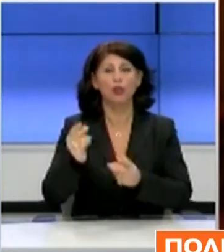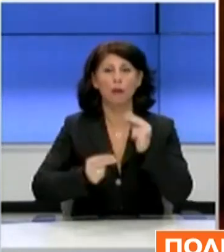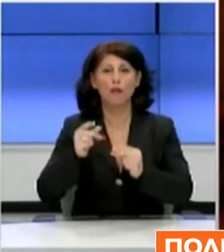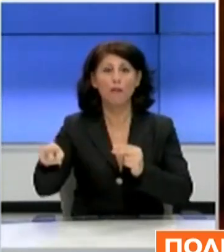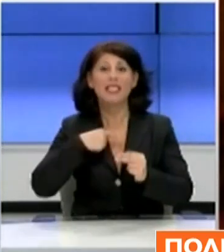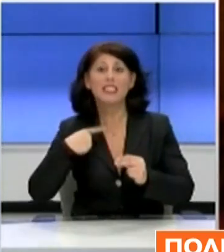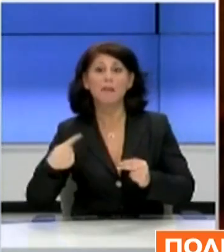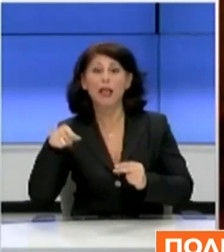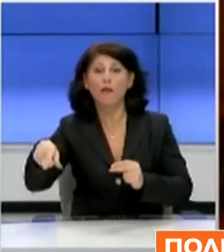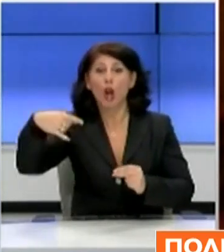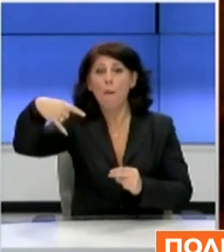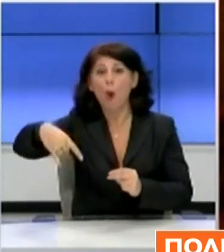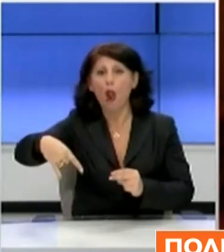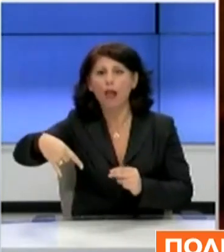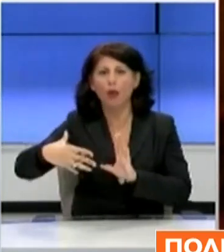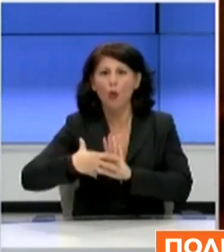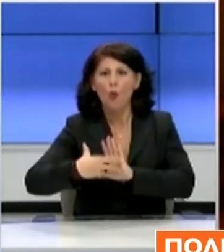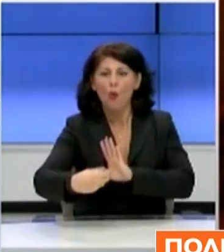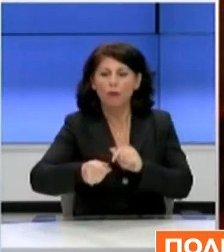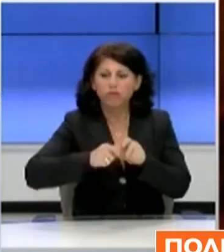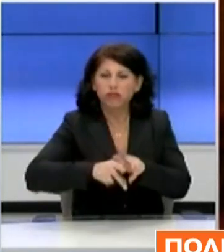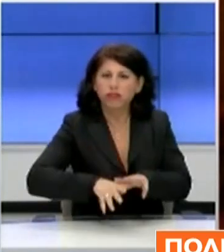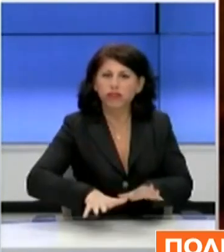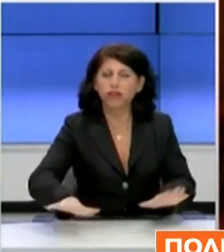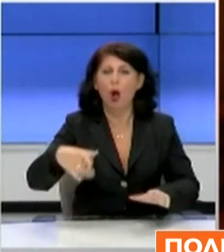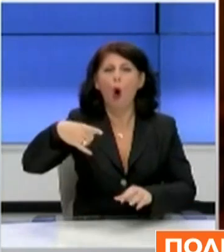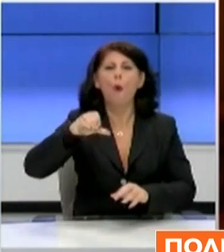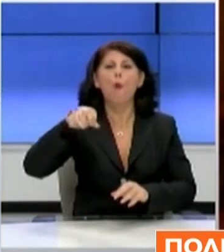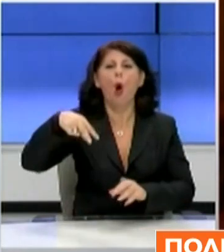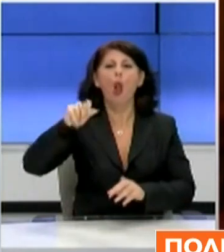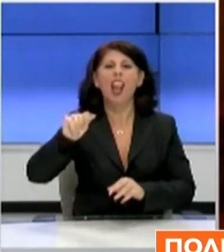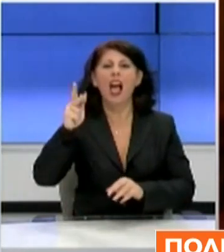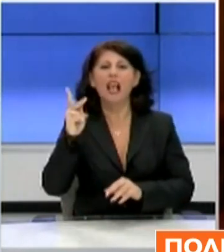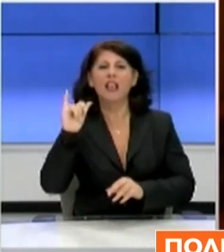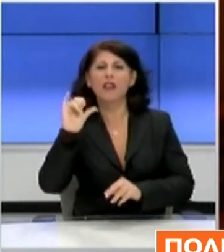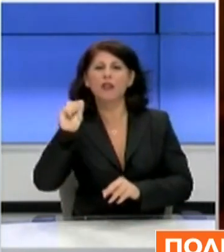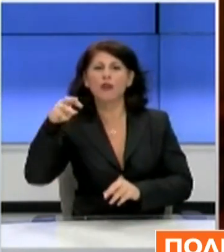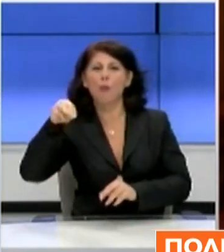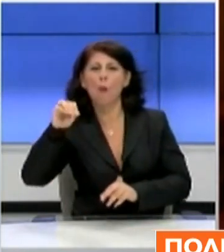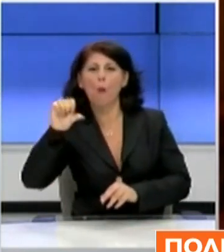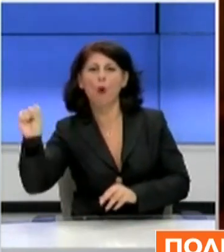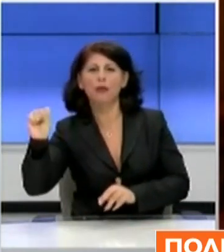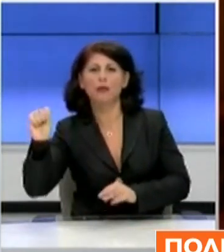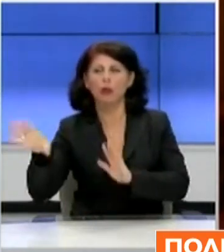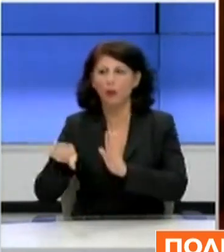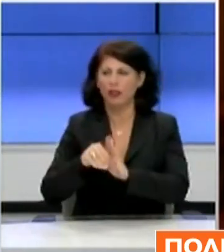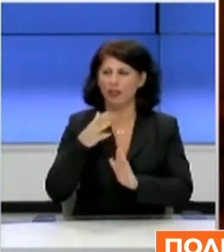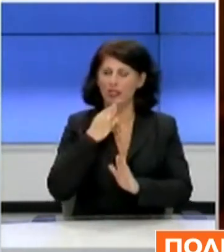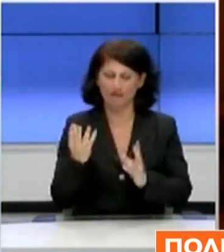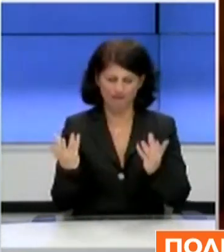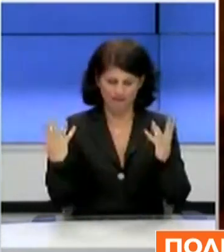πολακισμός. Το πολακισμό τον περιγράφω ως ένα μείγμα